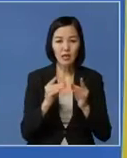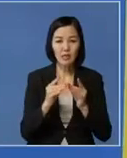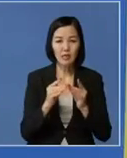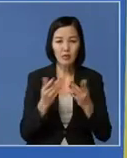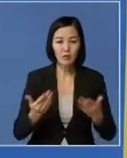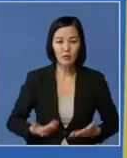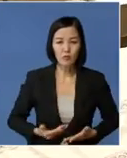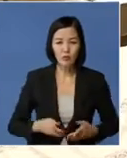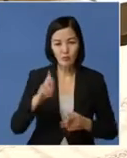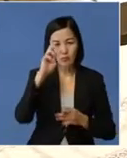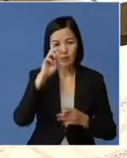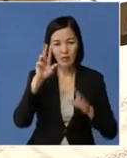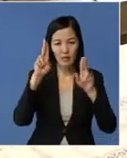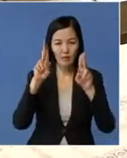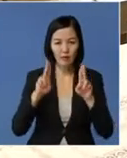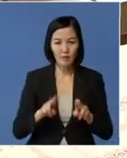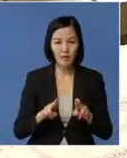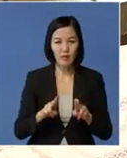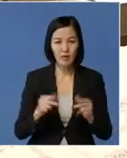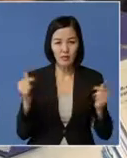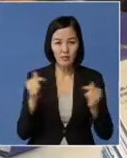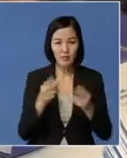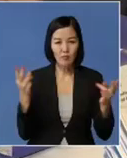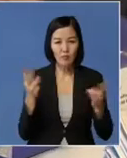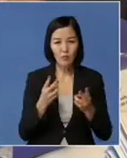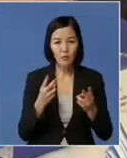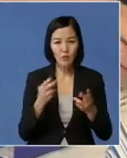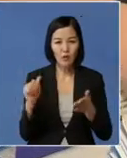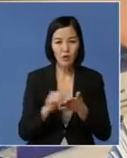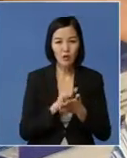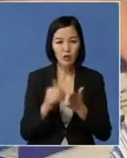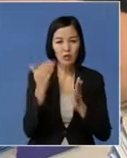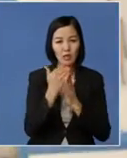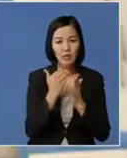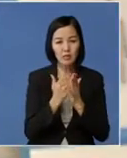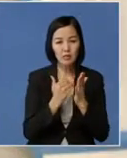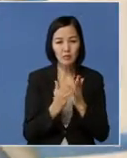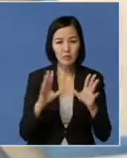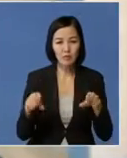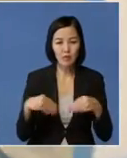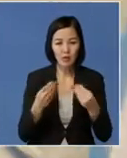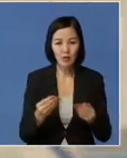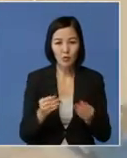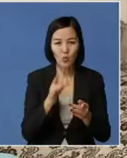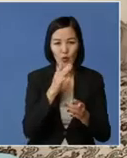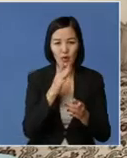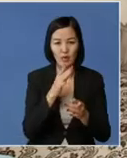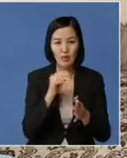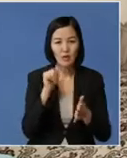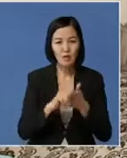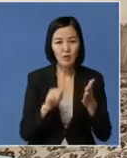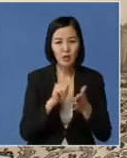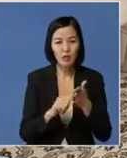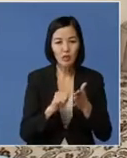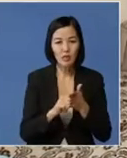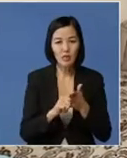үшін мемлекеттік стандарттарға сай болуын қадағалап жүр. Жиналатын құжаттар тізімі жатақхана берілу мерзімі мен берілмеу себептері бар